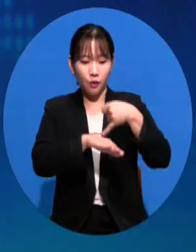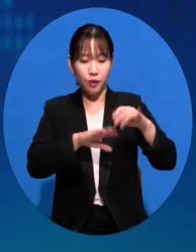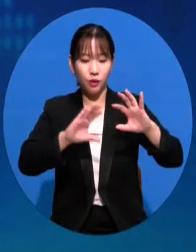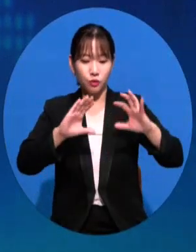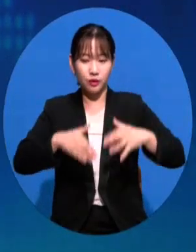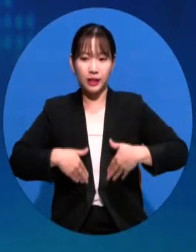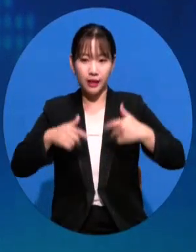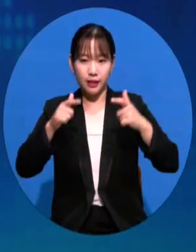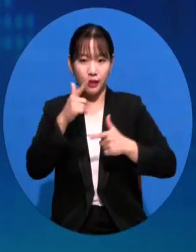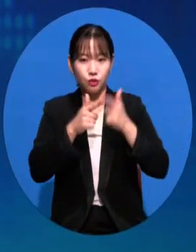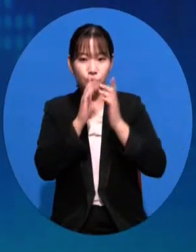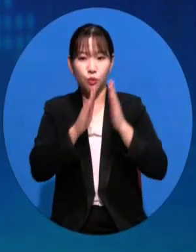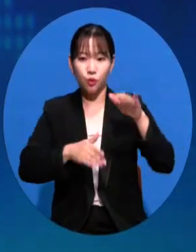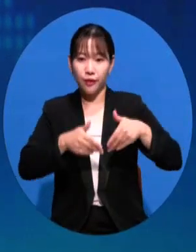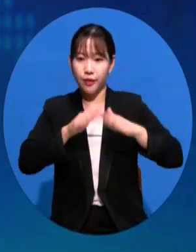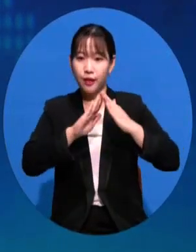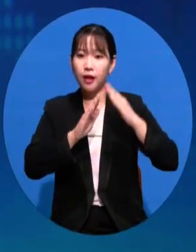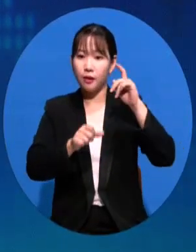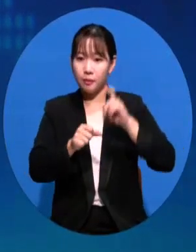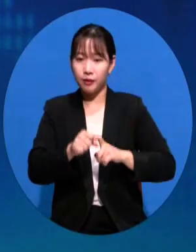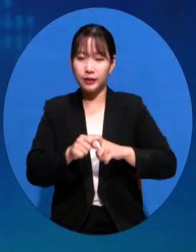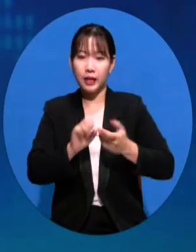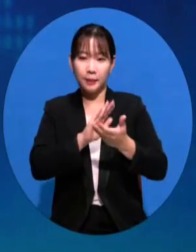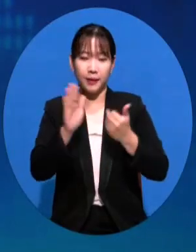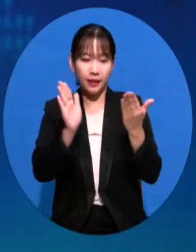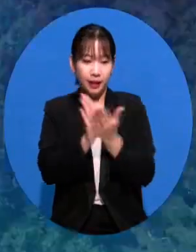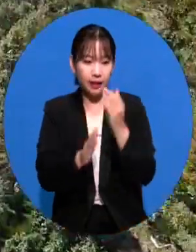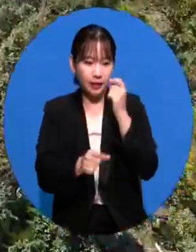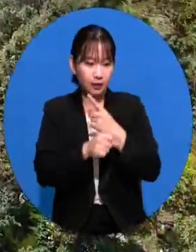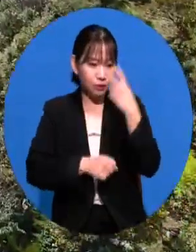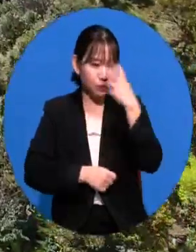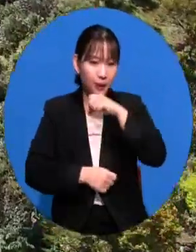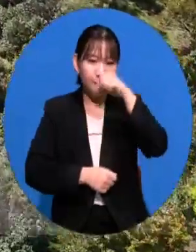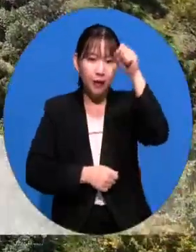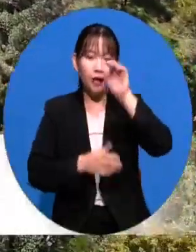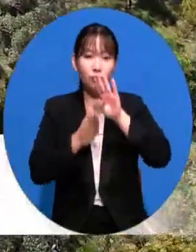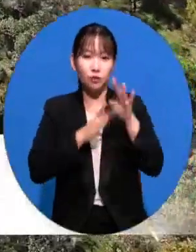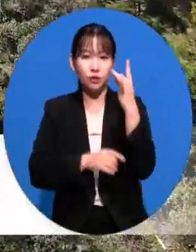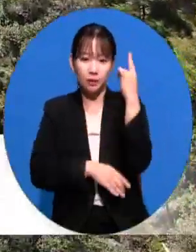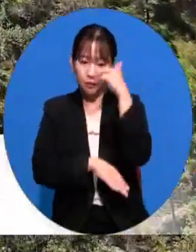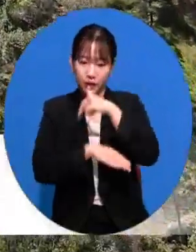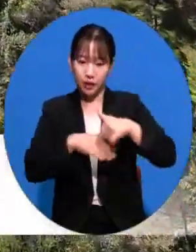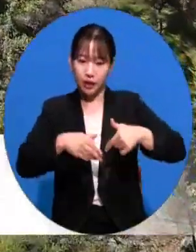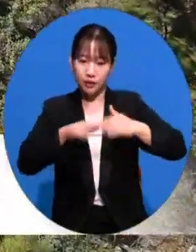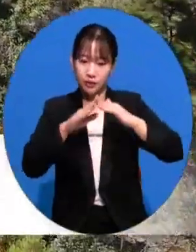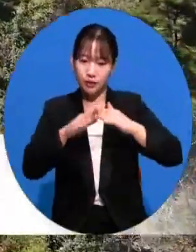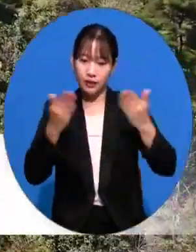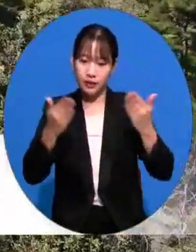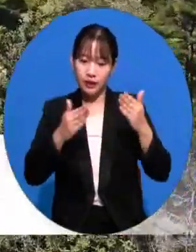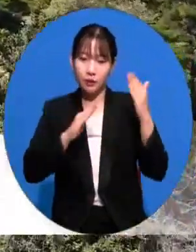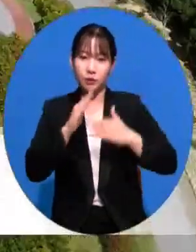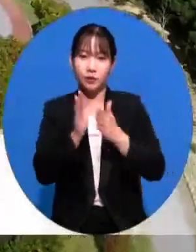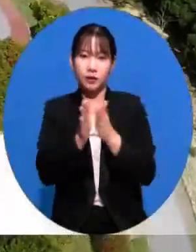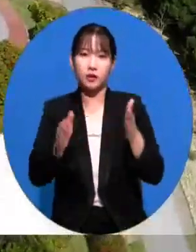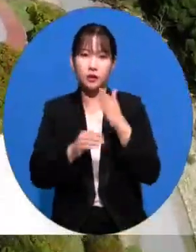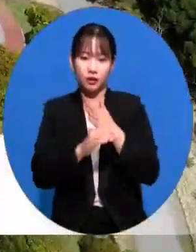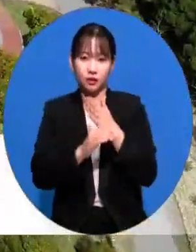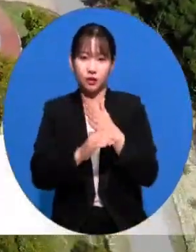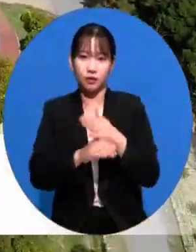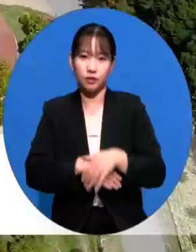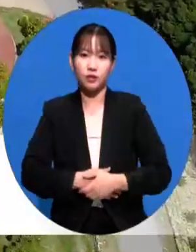완도 국립난대수목원 조성을 위한 예비타당성 조사 통과 이후 기본계획 수립 작업이 본격화되고 있습니다